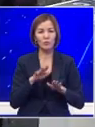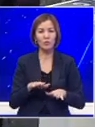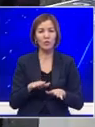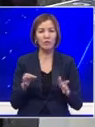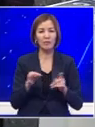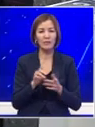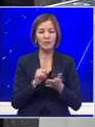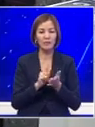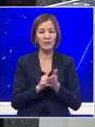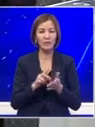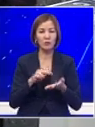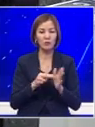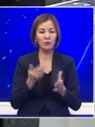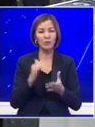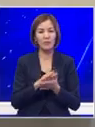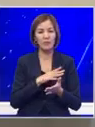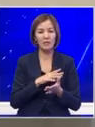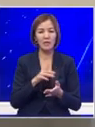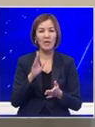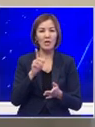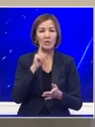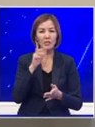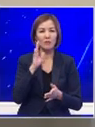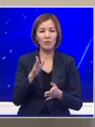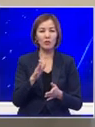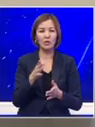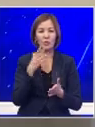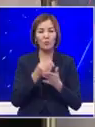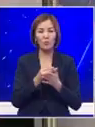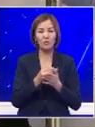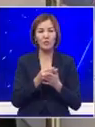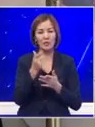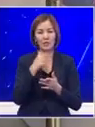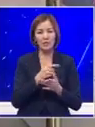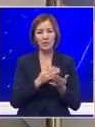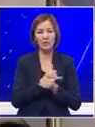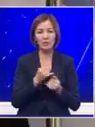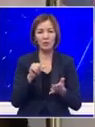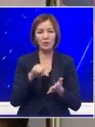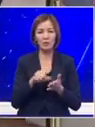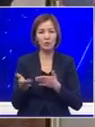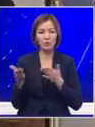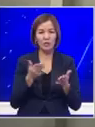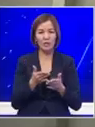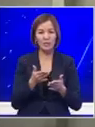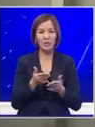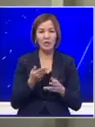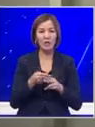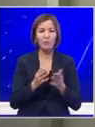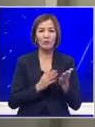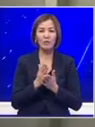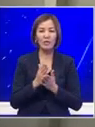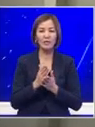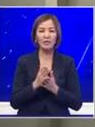жұмыс орындарын, мақсат-міндеттерін таныстырды. Жастарды болашақта өз департаменттеріне қызметін орналасуға шақырды. Білімгерлер бұл